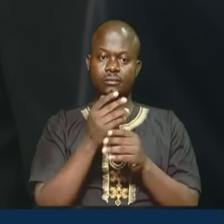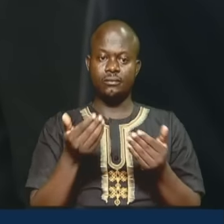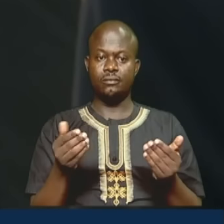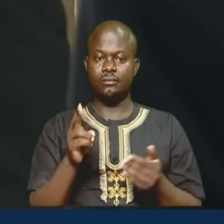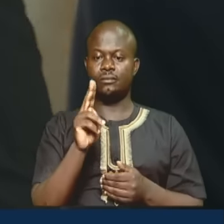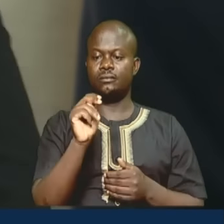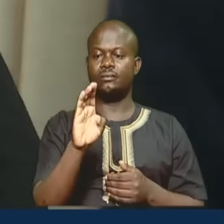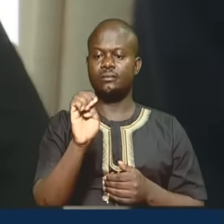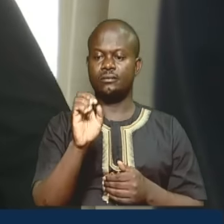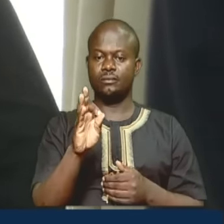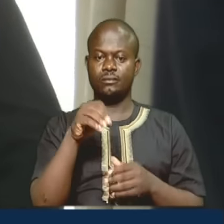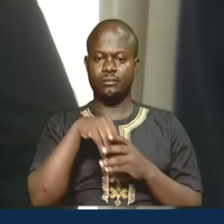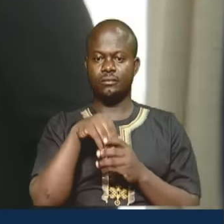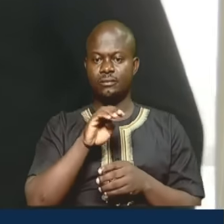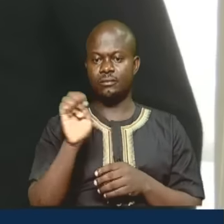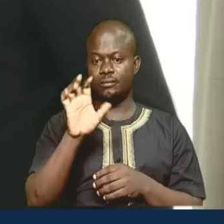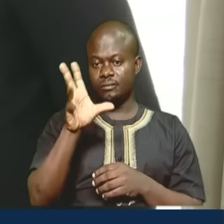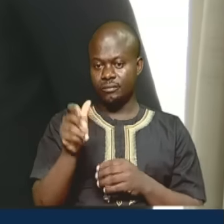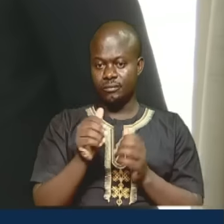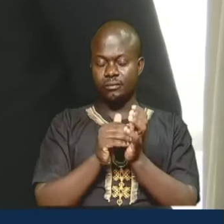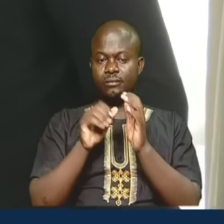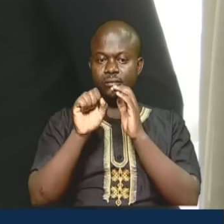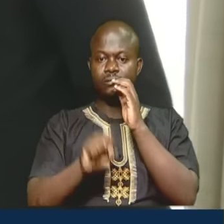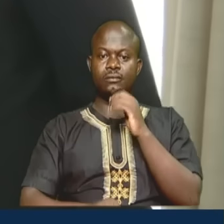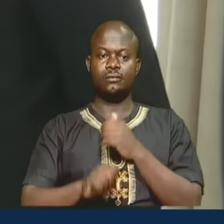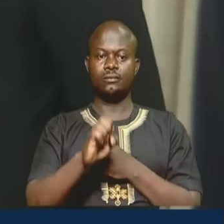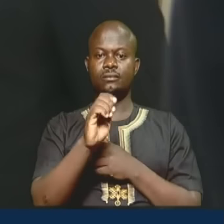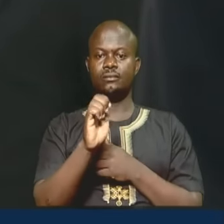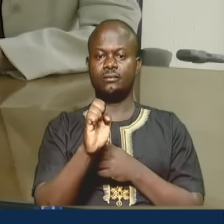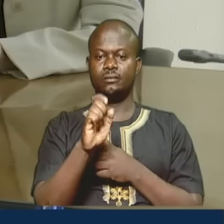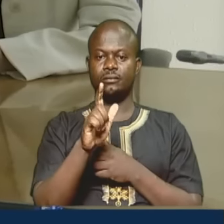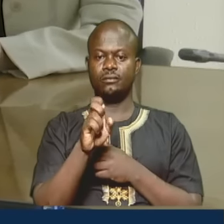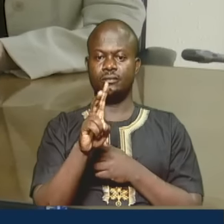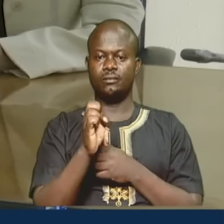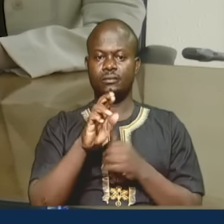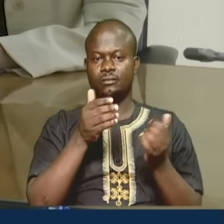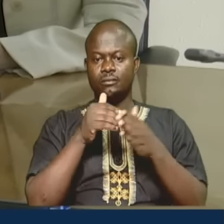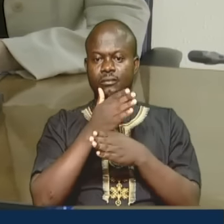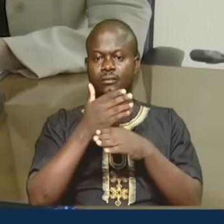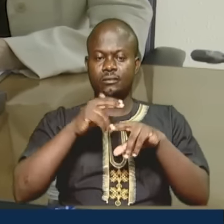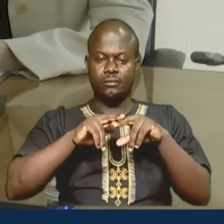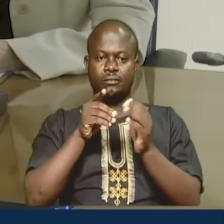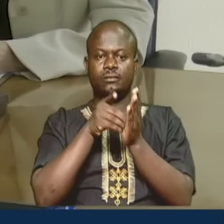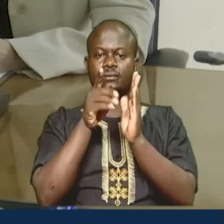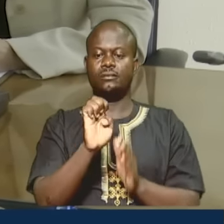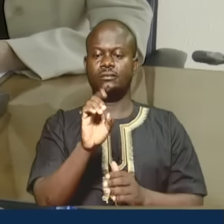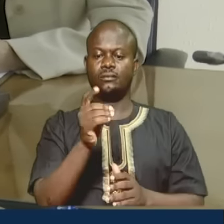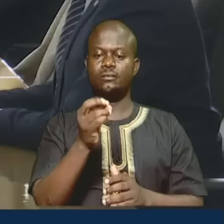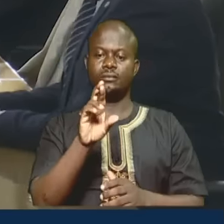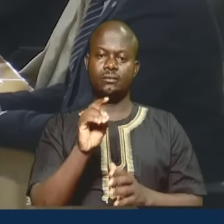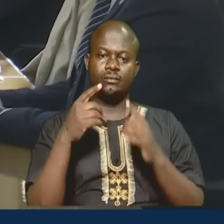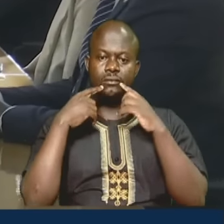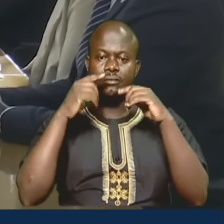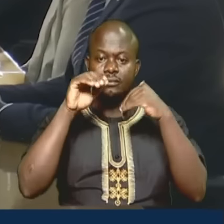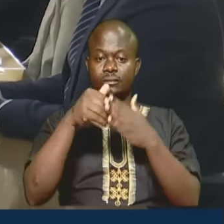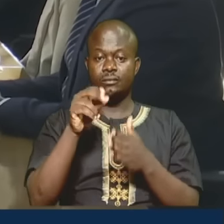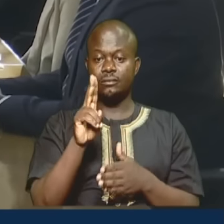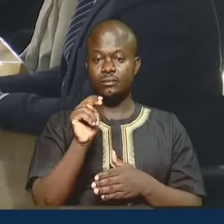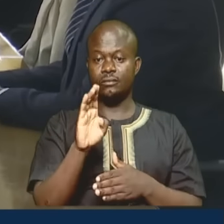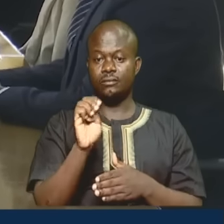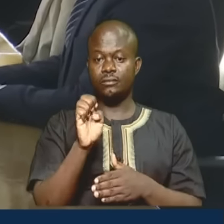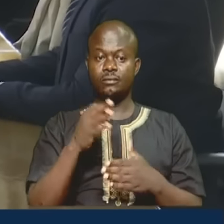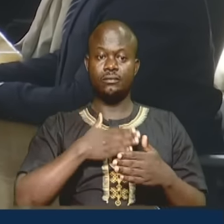mu karere ka Afurika y'Iburasirazuba n'Amajyepfo Etreva Kadiri, nawe yakiriwe na Minisitiri w'Intebe Dr. Edouard Ngirente. Yatangaje ko UNICEF